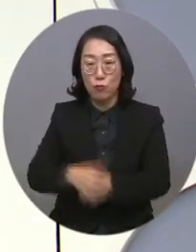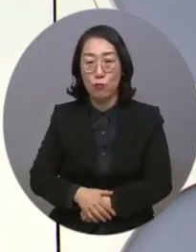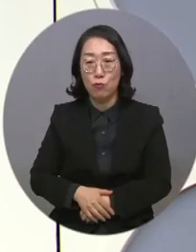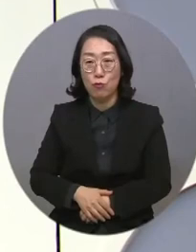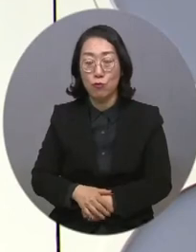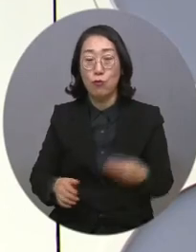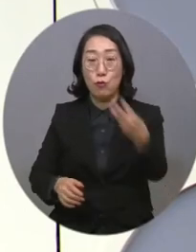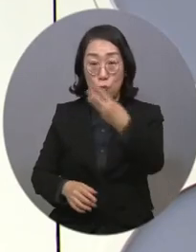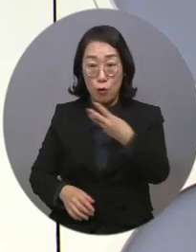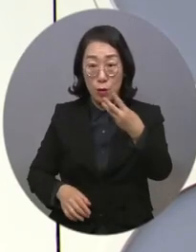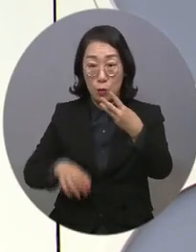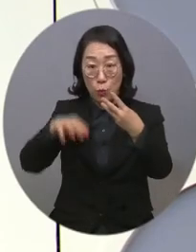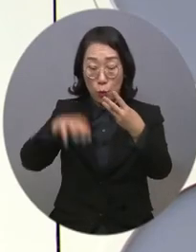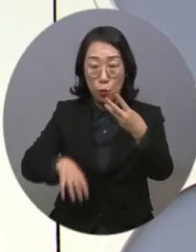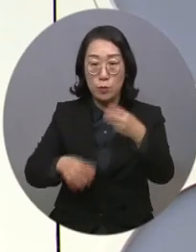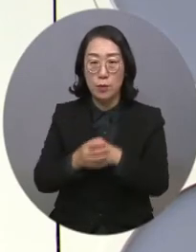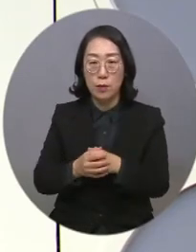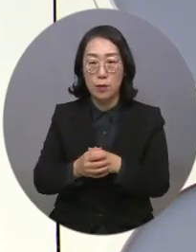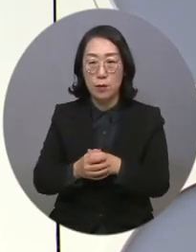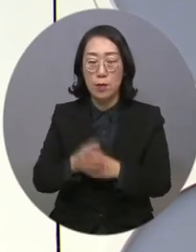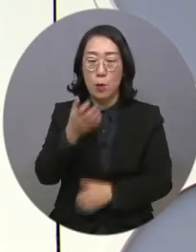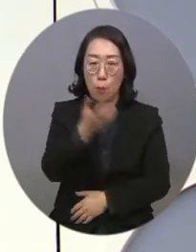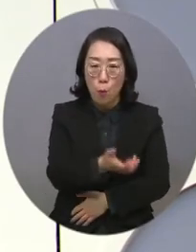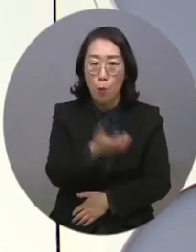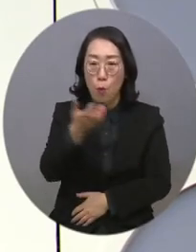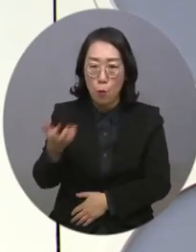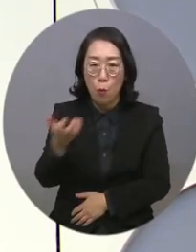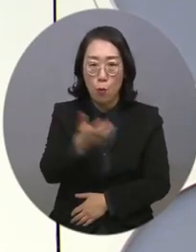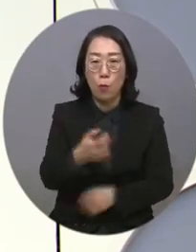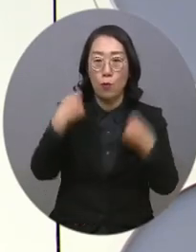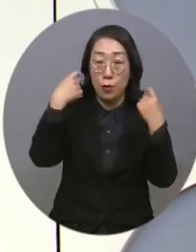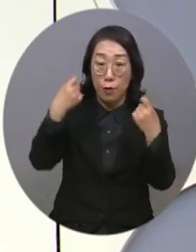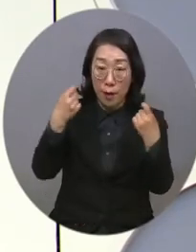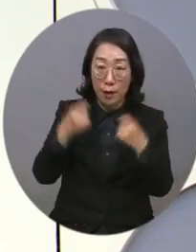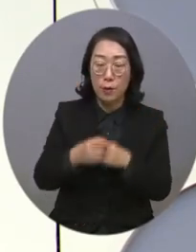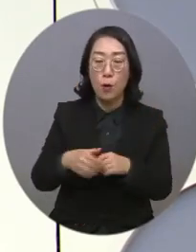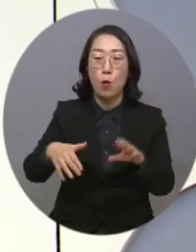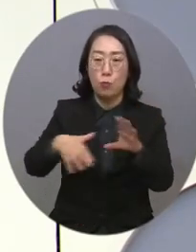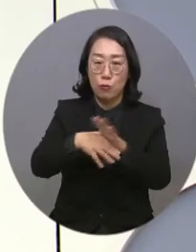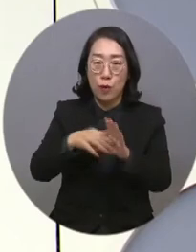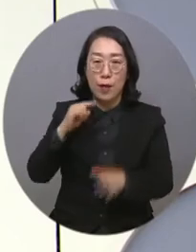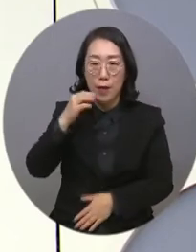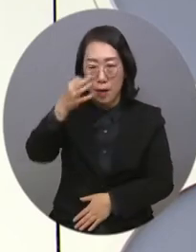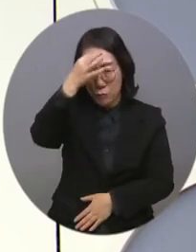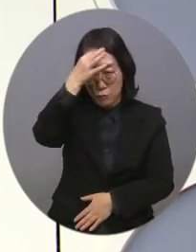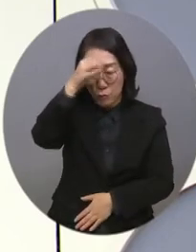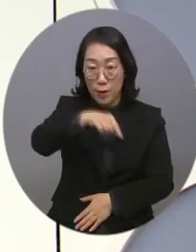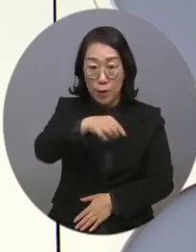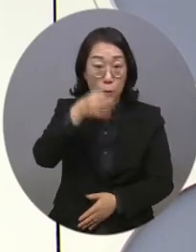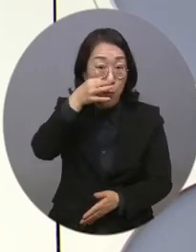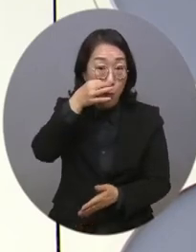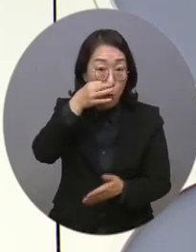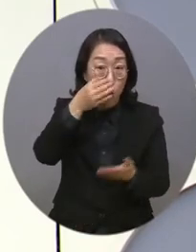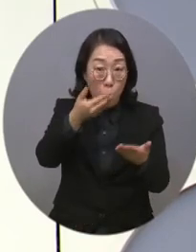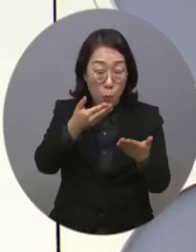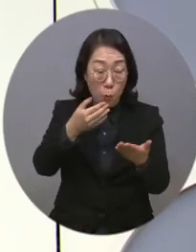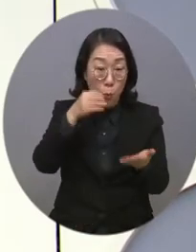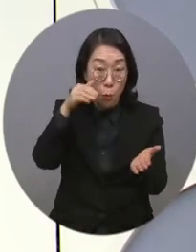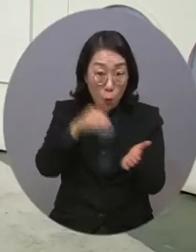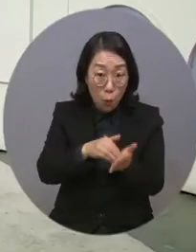리투아니아 그 도시들 이제 수도들 다니면서 제가 문학 예술을 갖다가 한국에 최초로 알렸습니다. 신문에